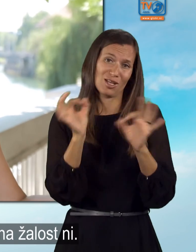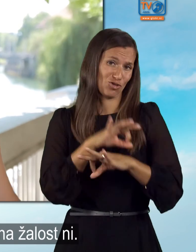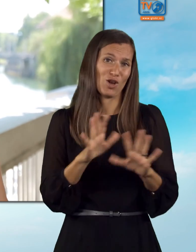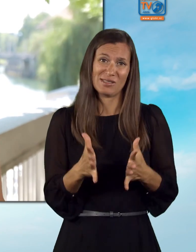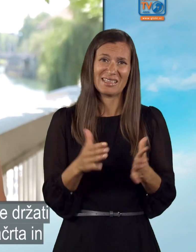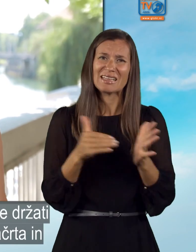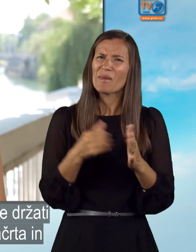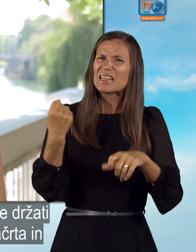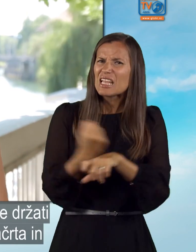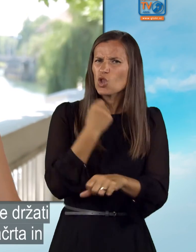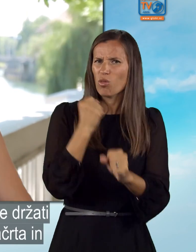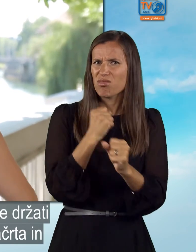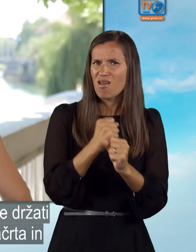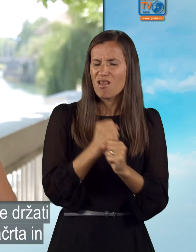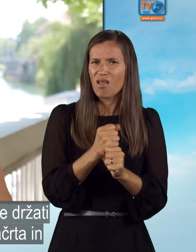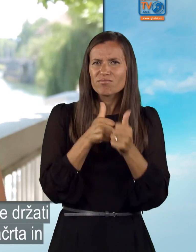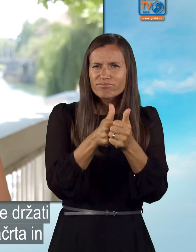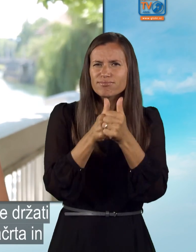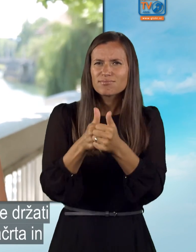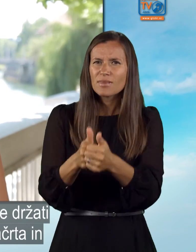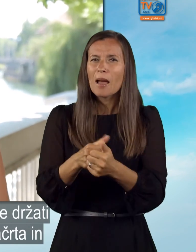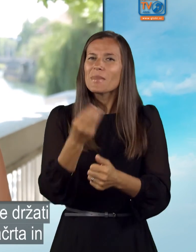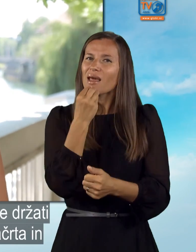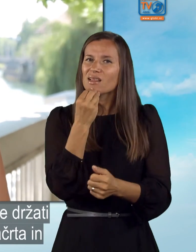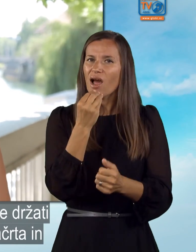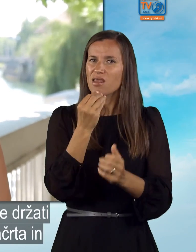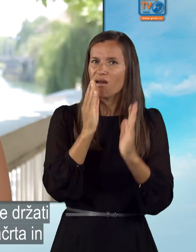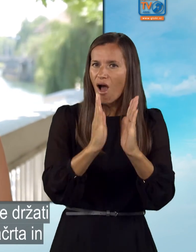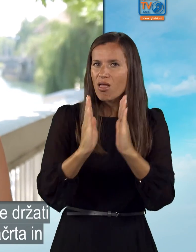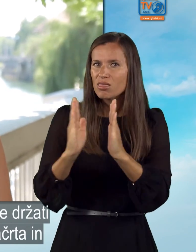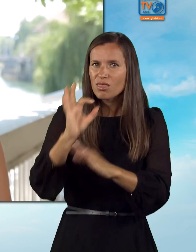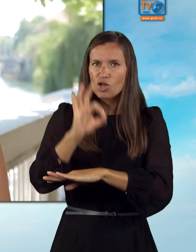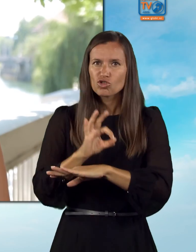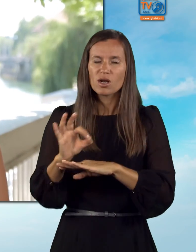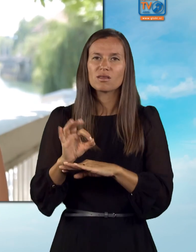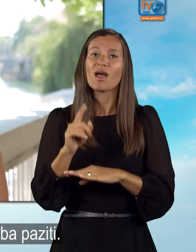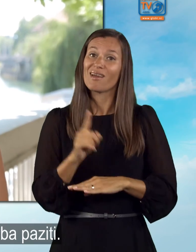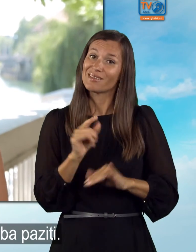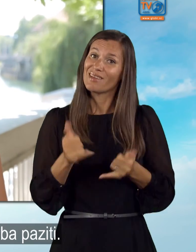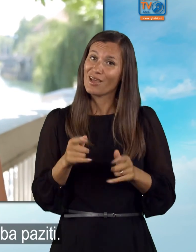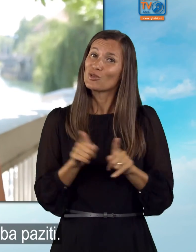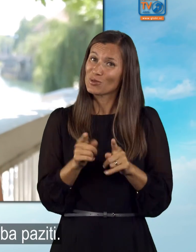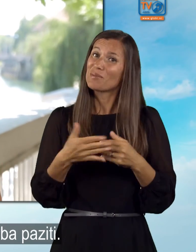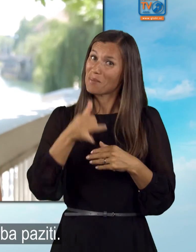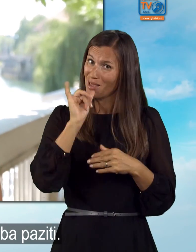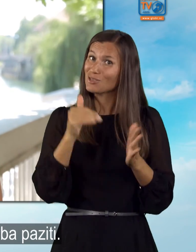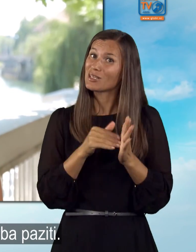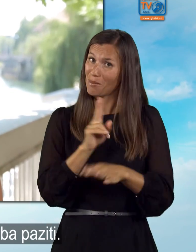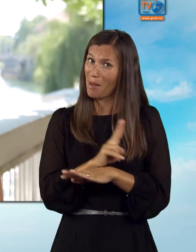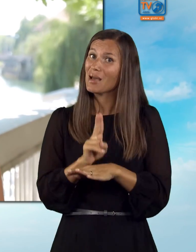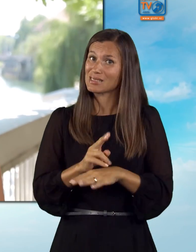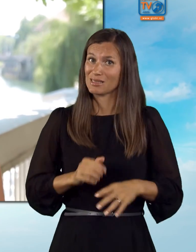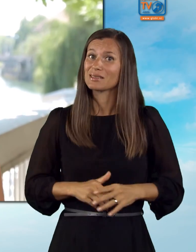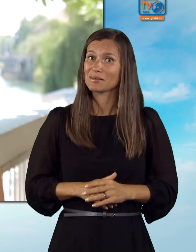ni. Treba je trdo delati, se držati prehranjevalnega načrta in tudi pri pijači je treba